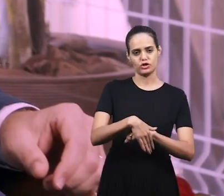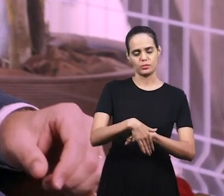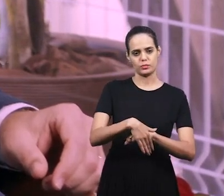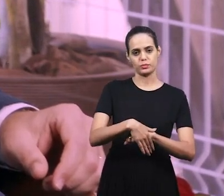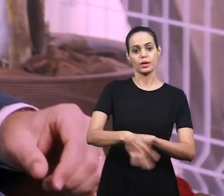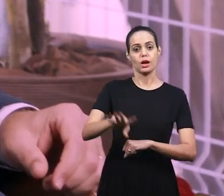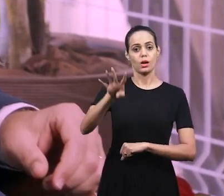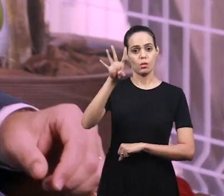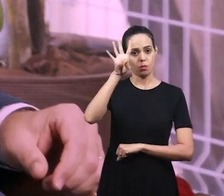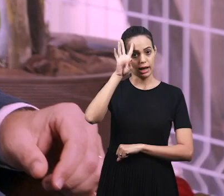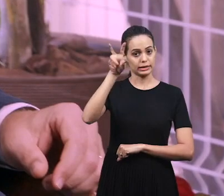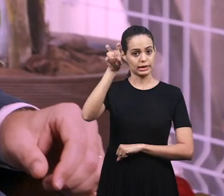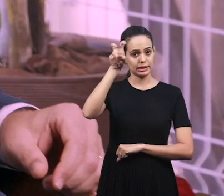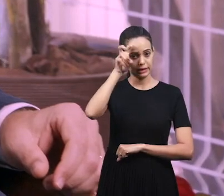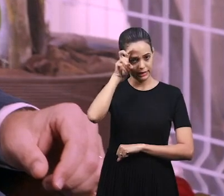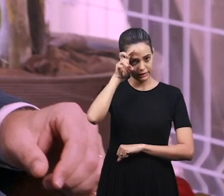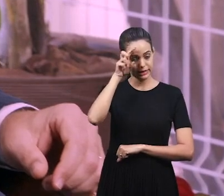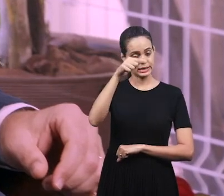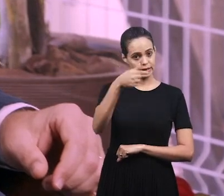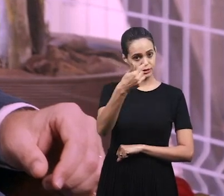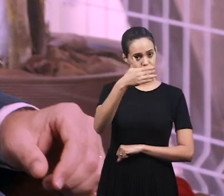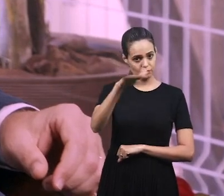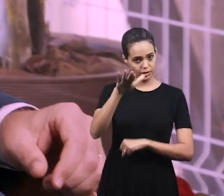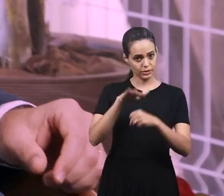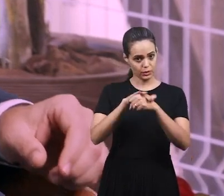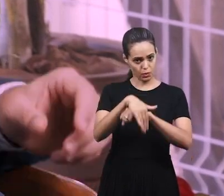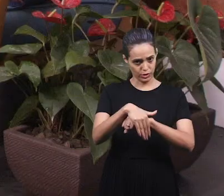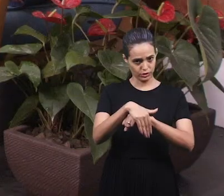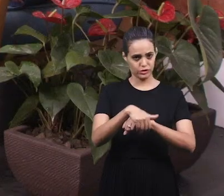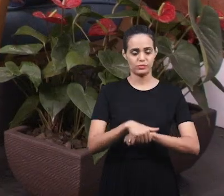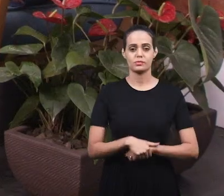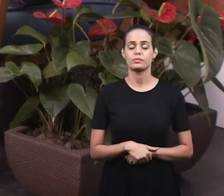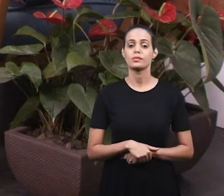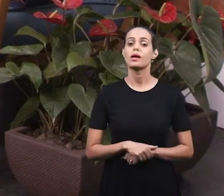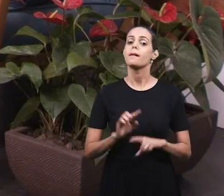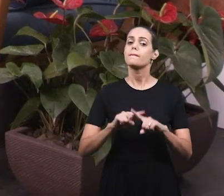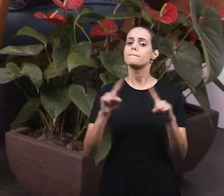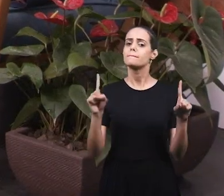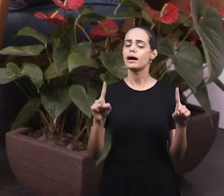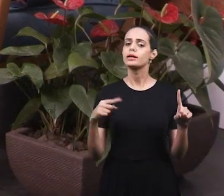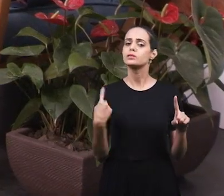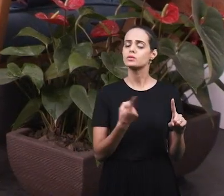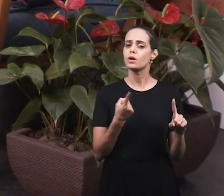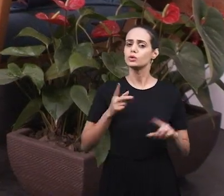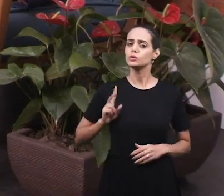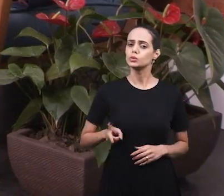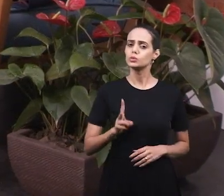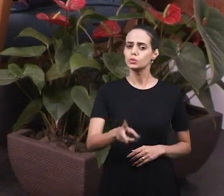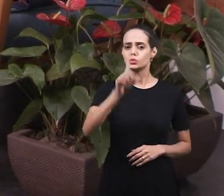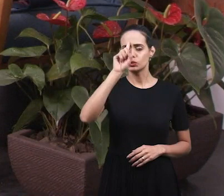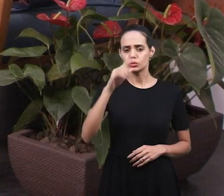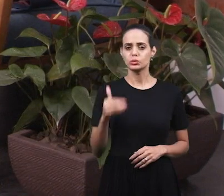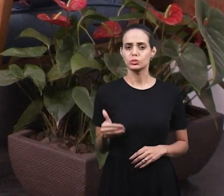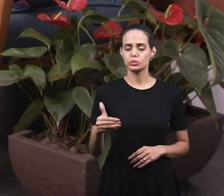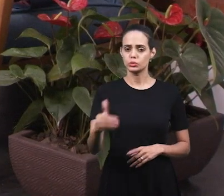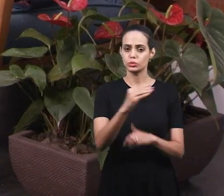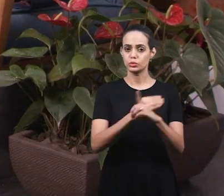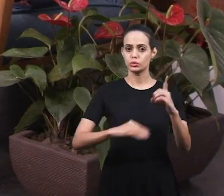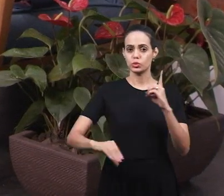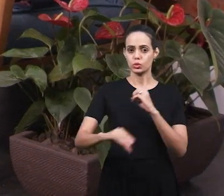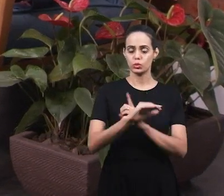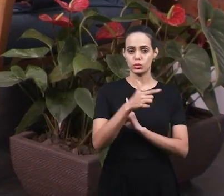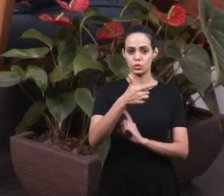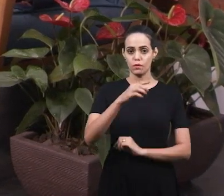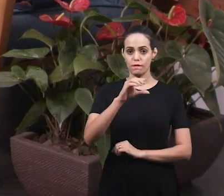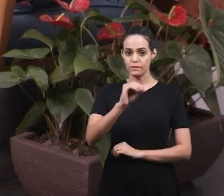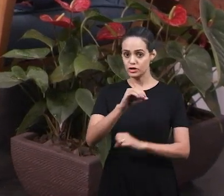santé. Donc, les cultes se passent pendant quelques jours de la journée, mais nous allons continuer à transmettre des